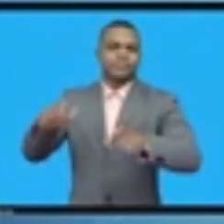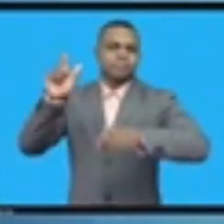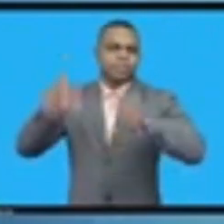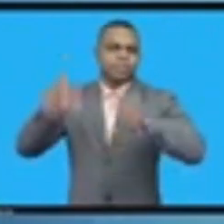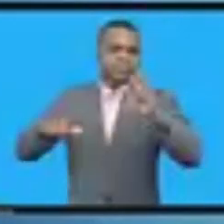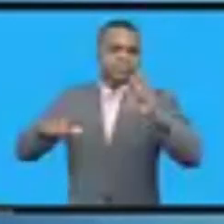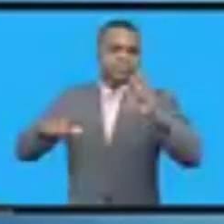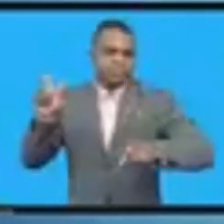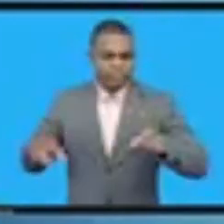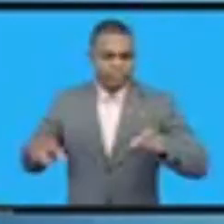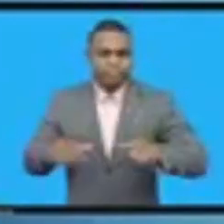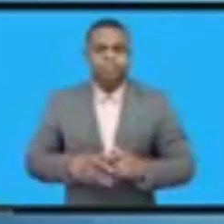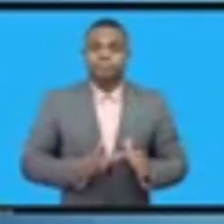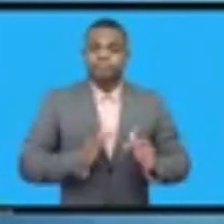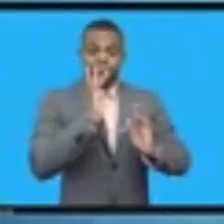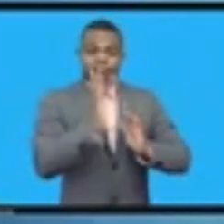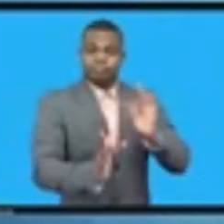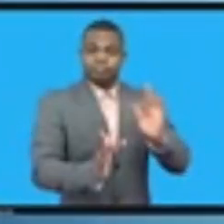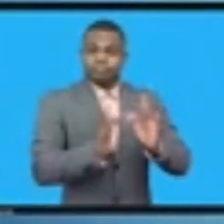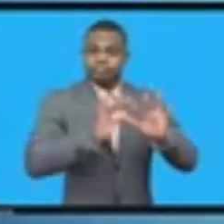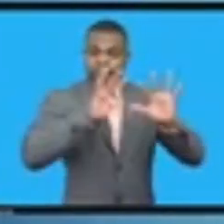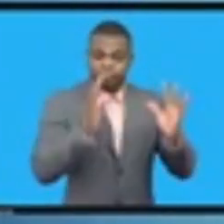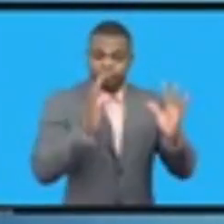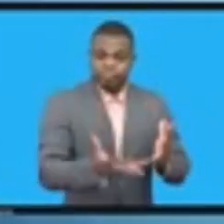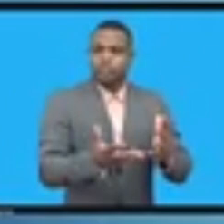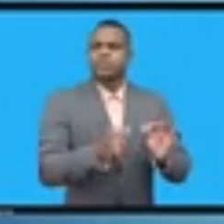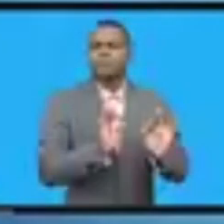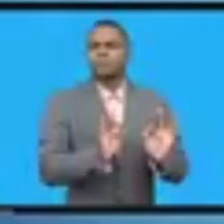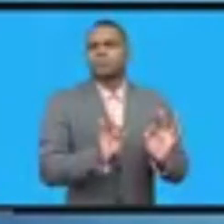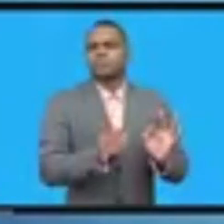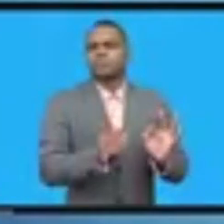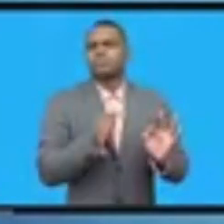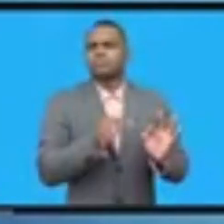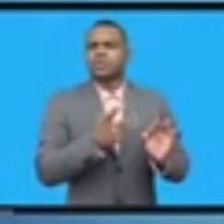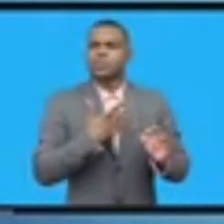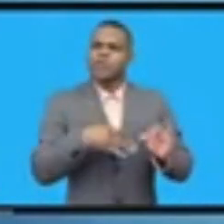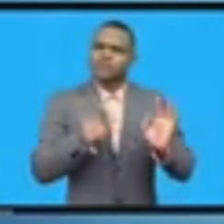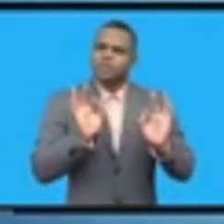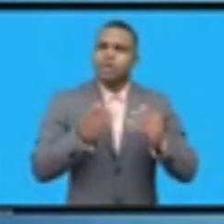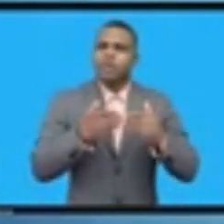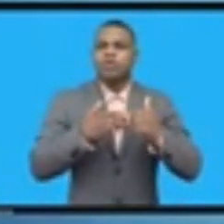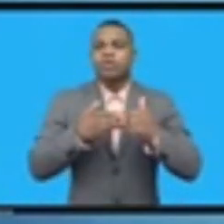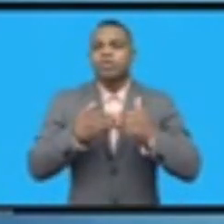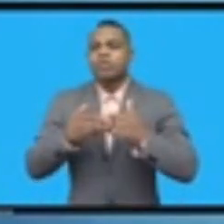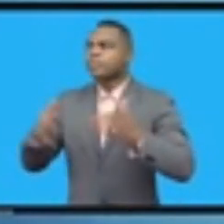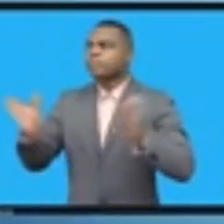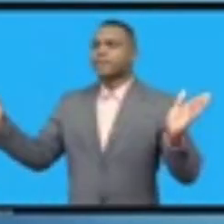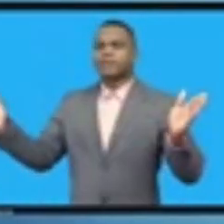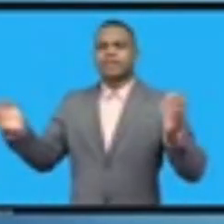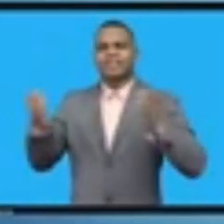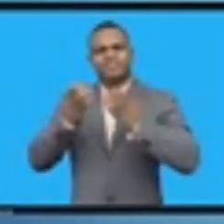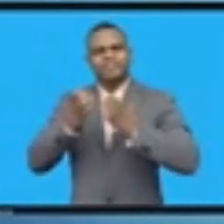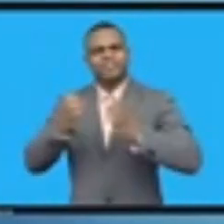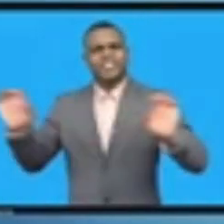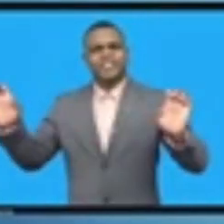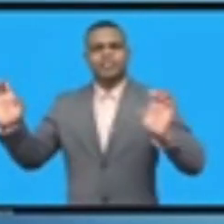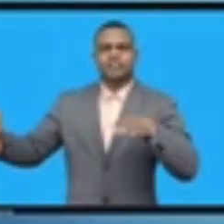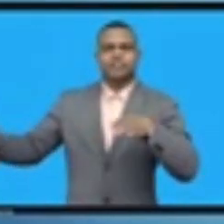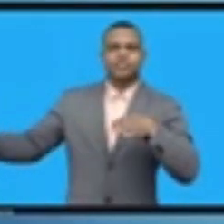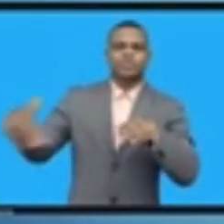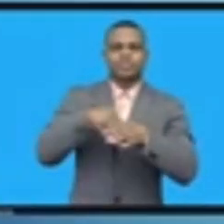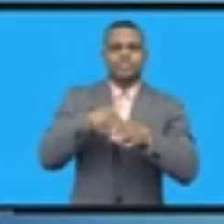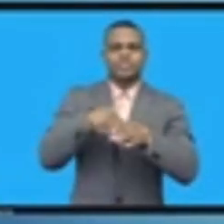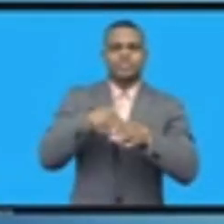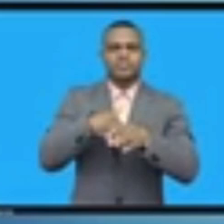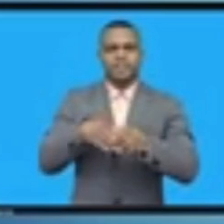化未来。那么这是一个非常雄心勃勃的愿景。那么在全球呢，